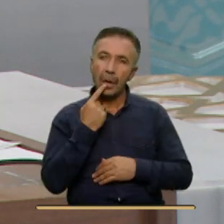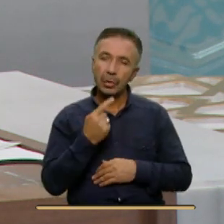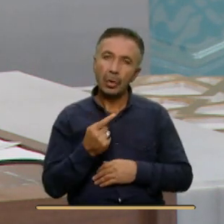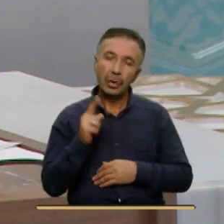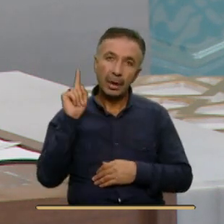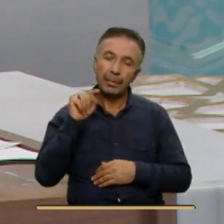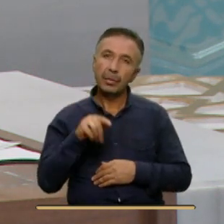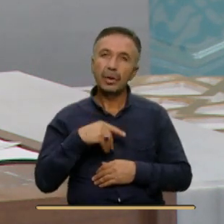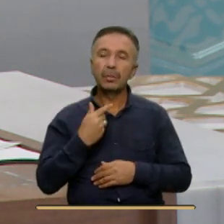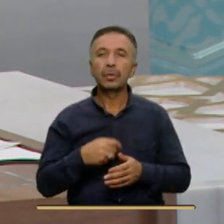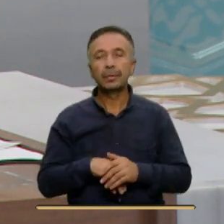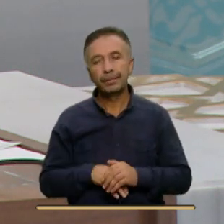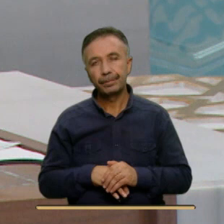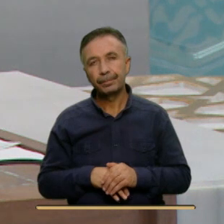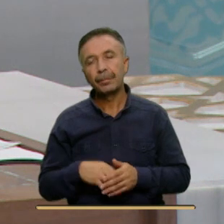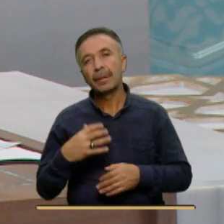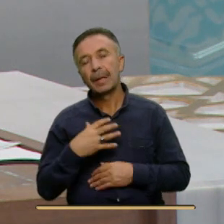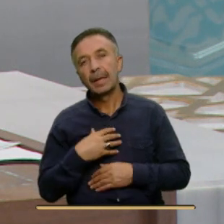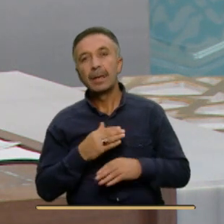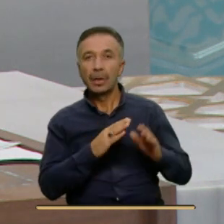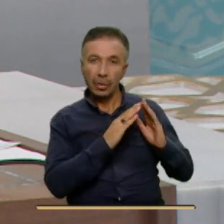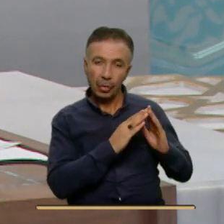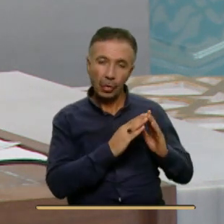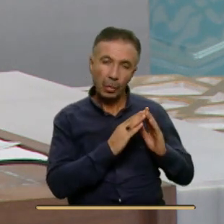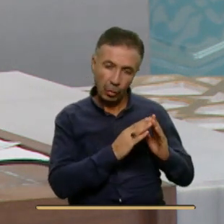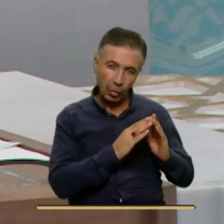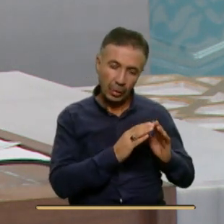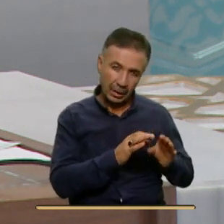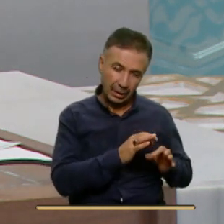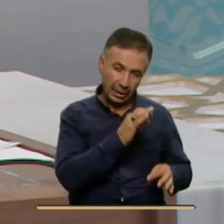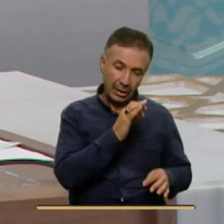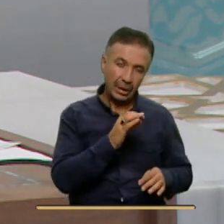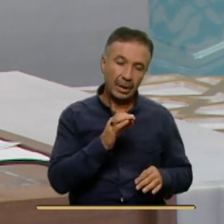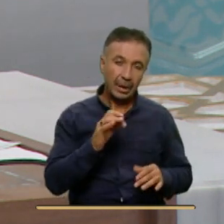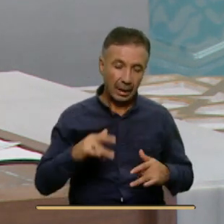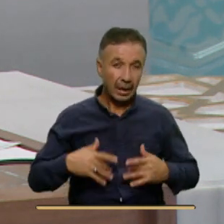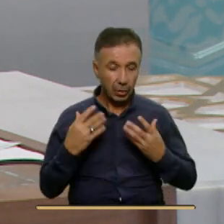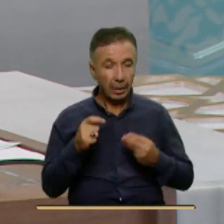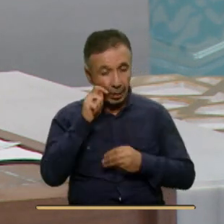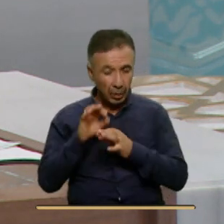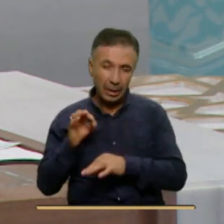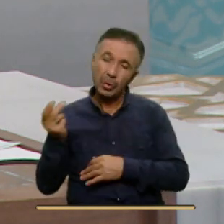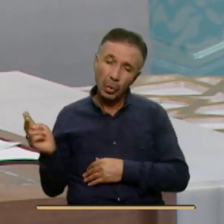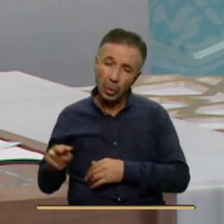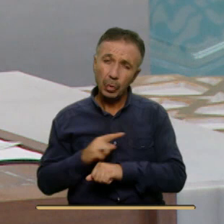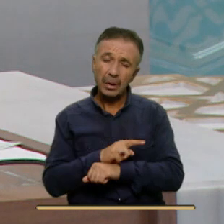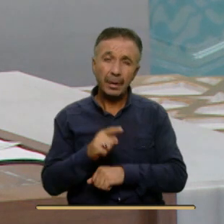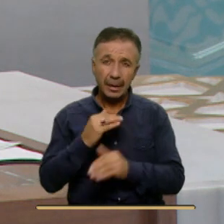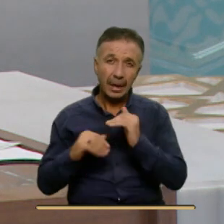şöyle buyurmuş. Kendisinden komşuları razı olan bir Müslüman öldüğünde Cenab-ı Hak şöyle